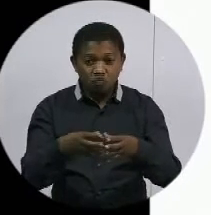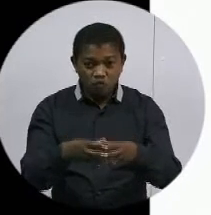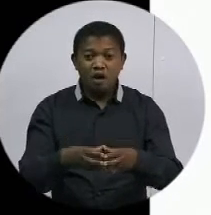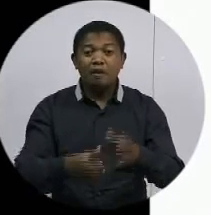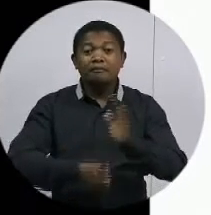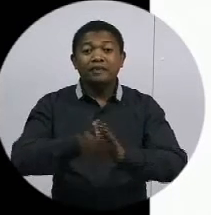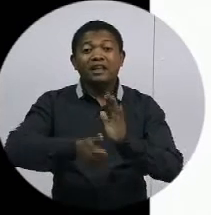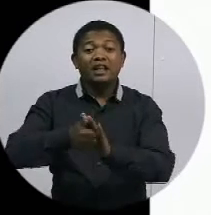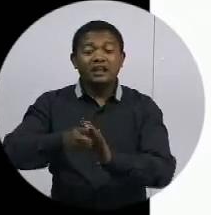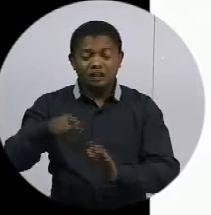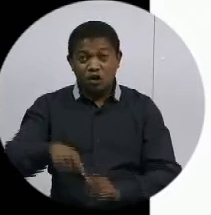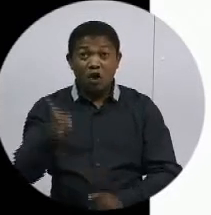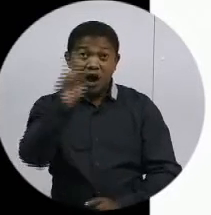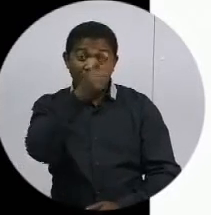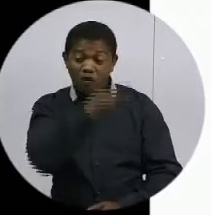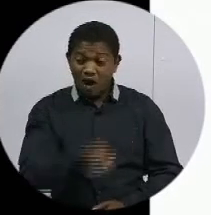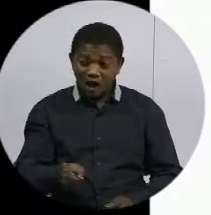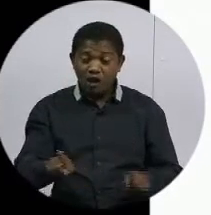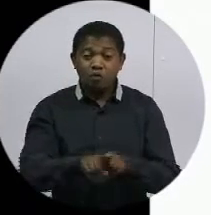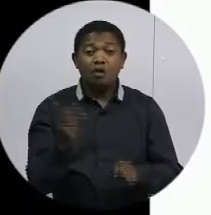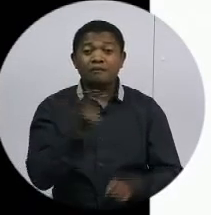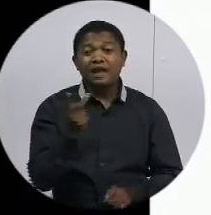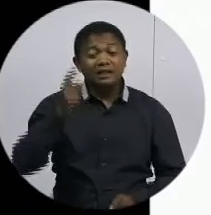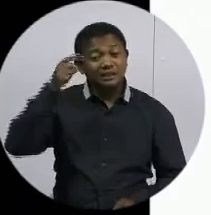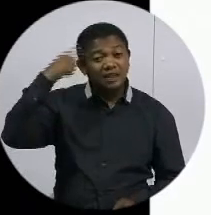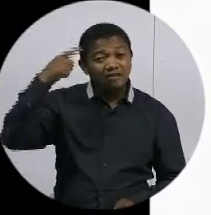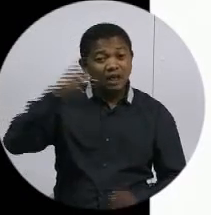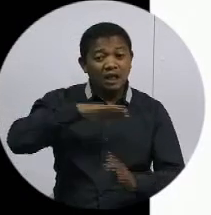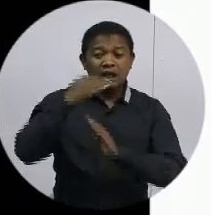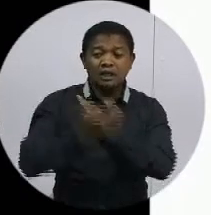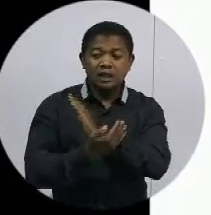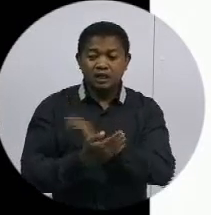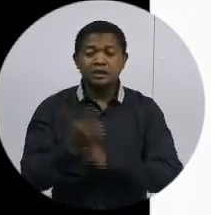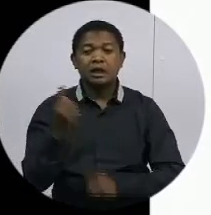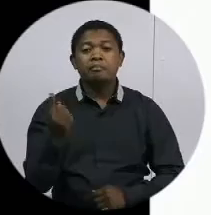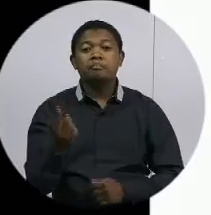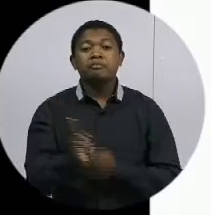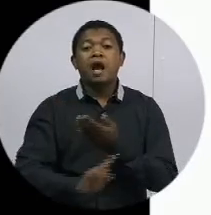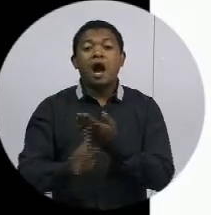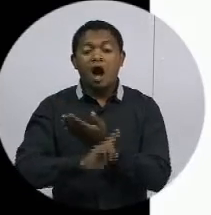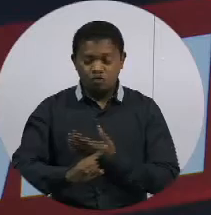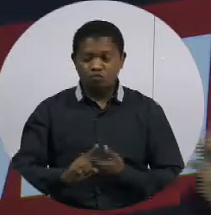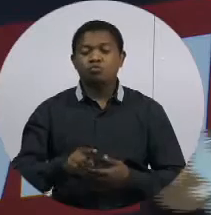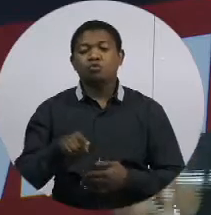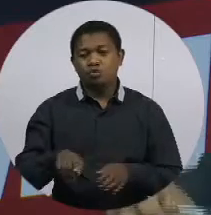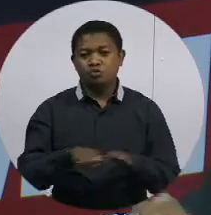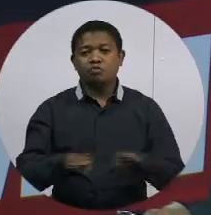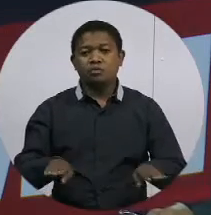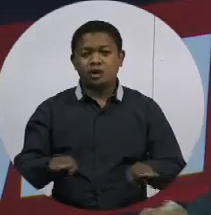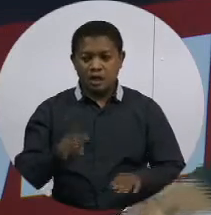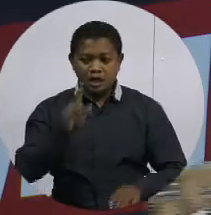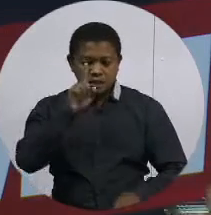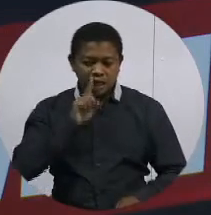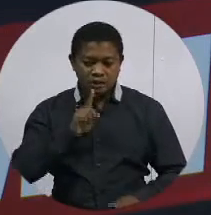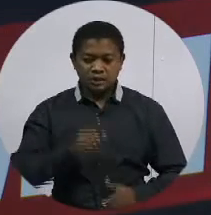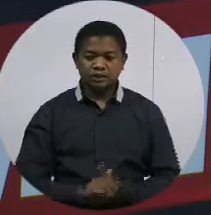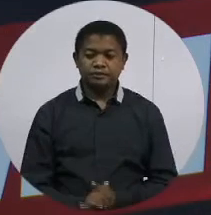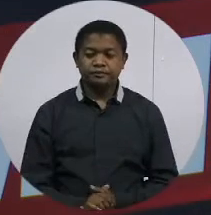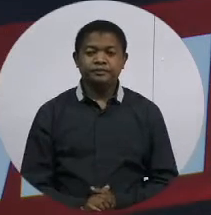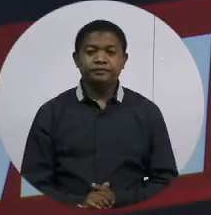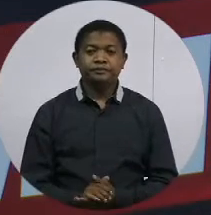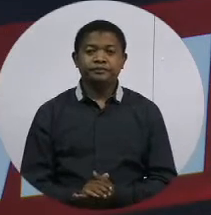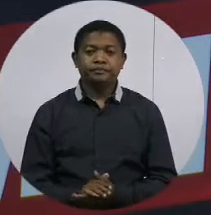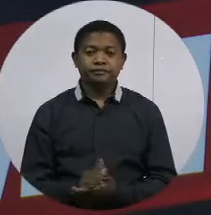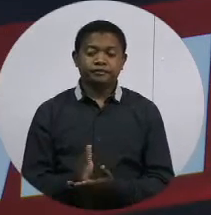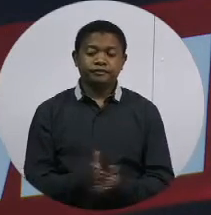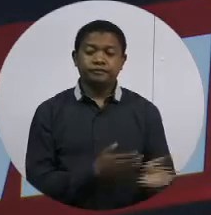sy mitady ny hevitra ary manao ny ezaka rehetra hiarovana ny mpiray tanindrazana. Izay ny amin'iny vaovao iny